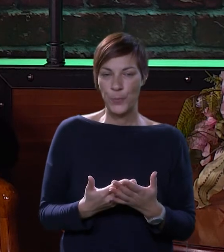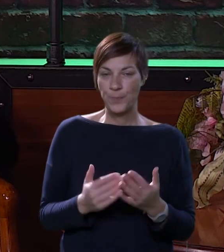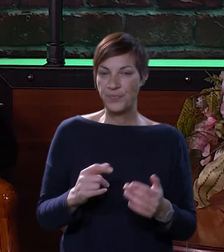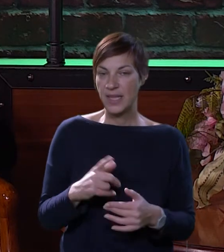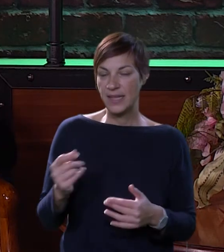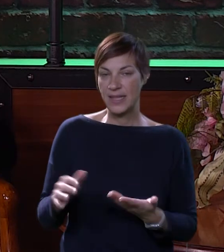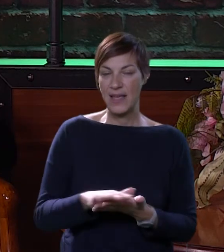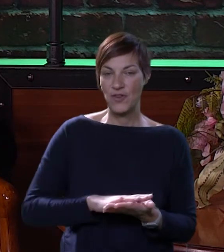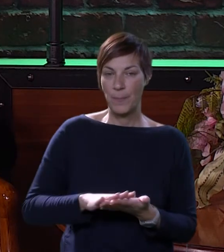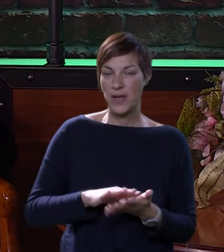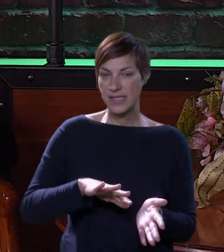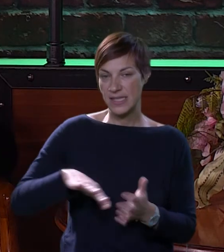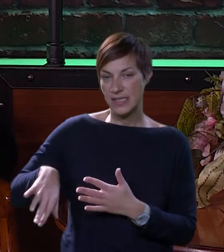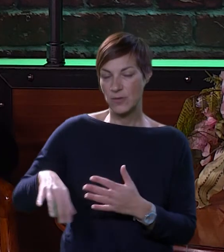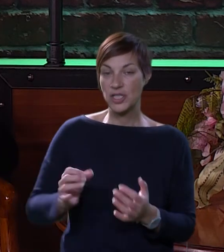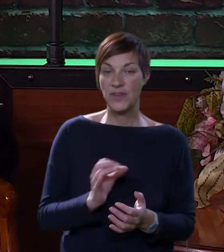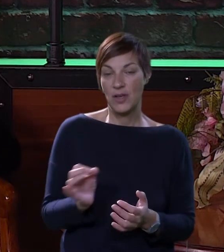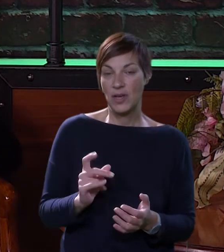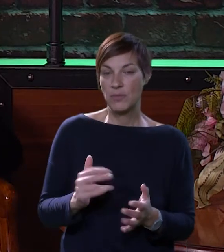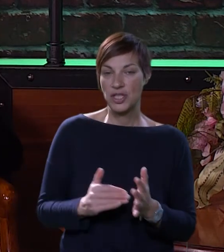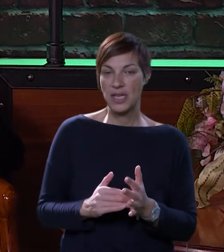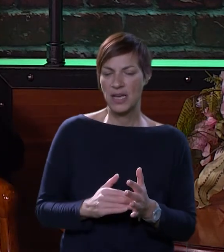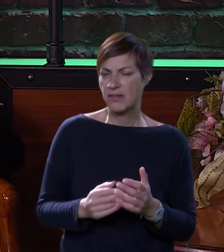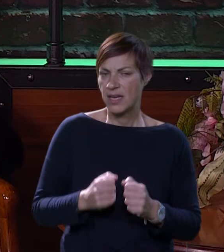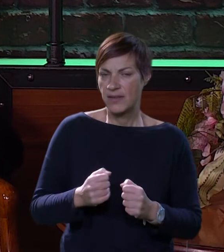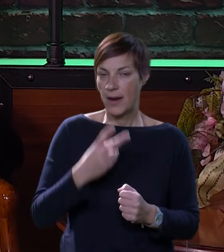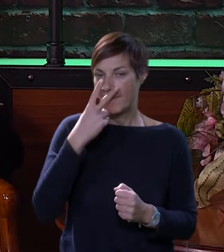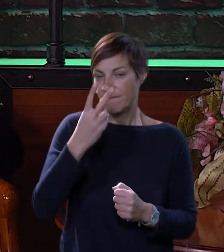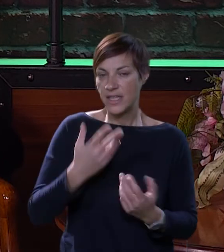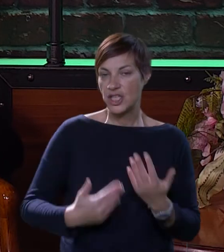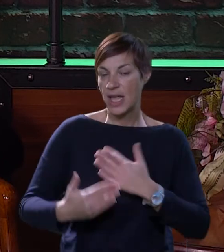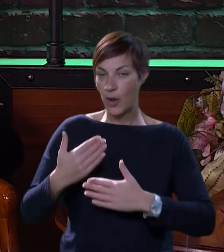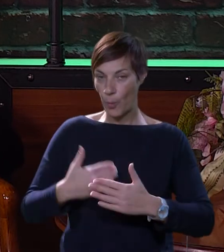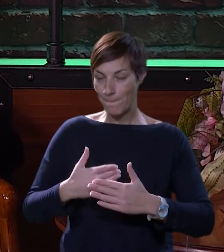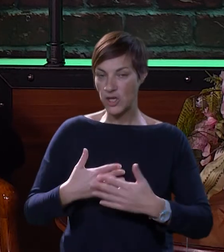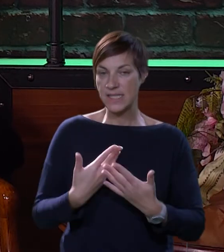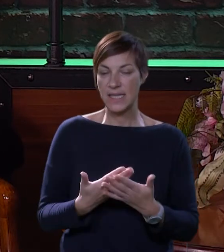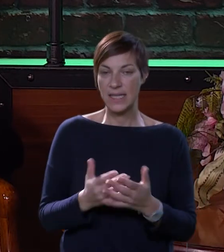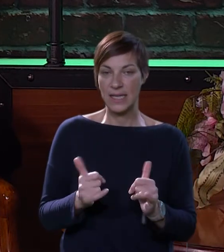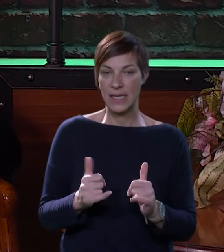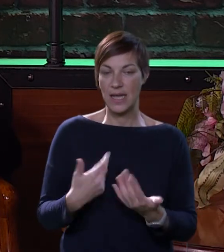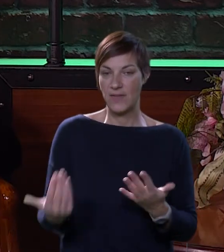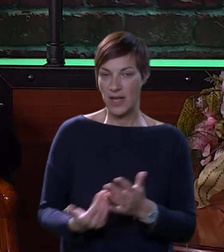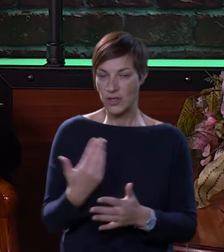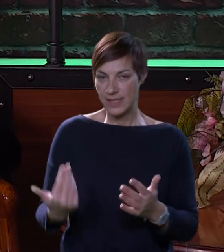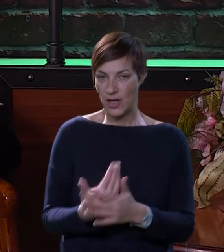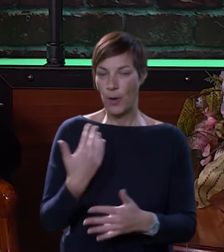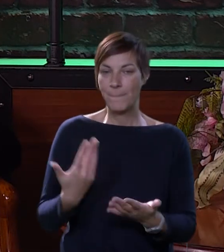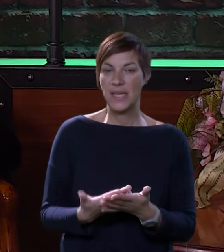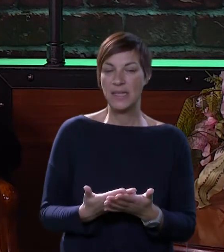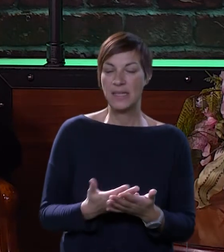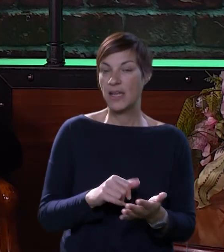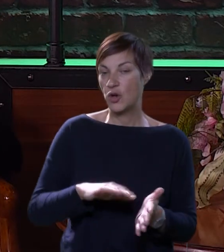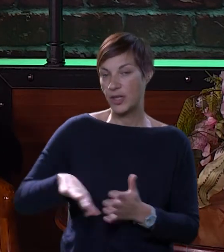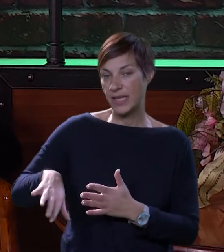na dnevnoj bazi, neko isključivanje, ok, možda nekad i ne treba intervenirati, nego vidite šta je u pozadini toga. Naravno, ako opetovano se neko